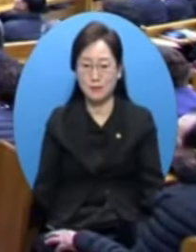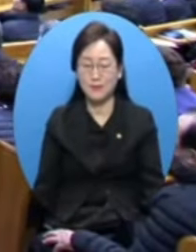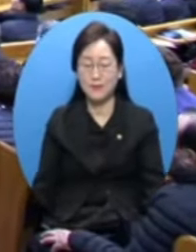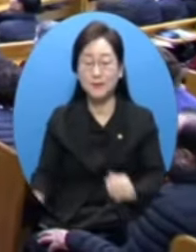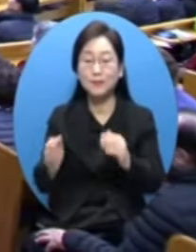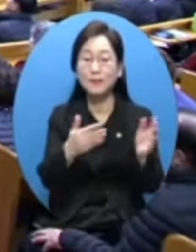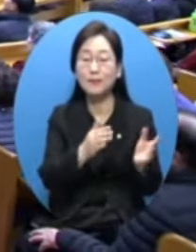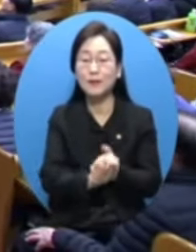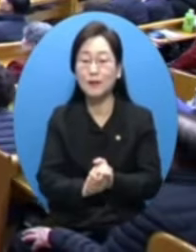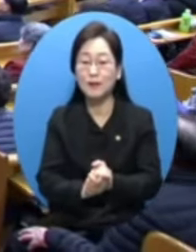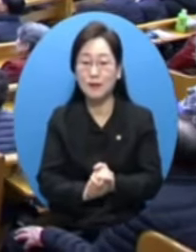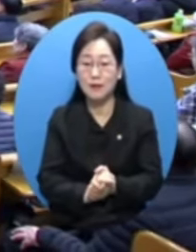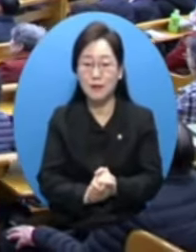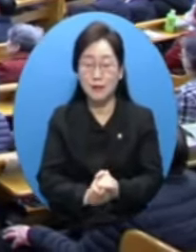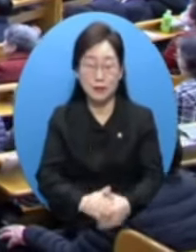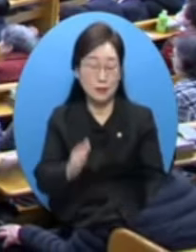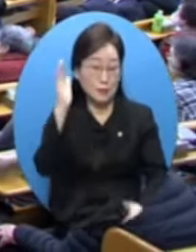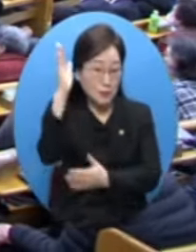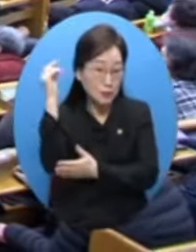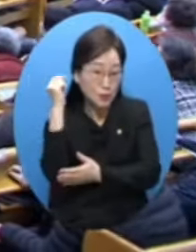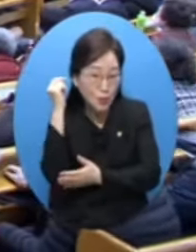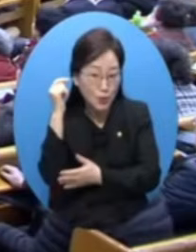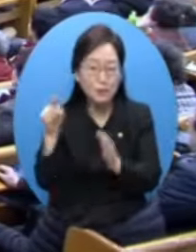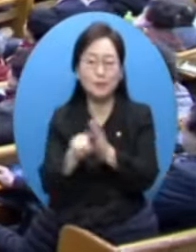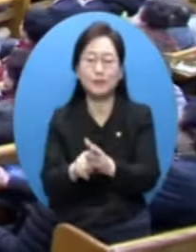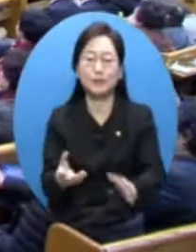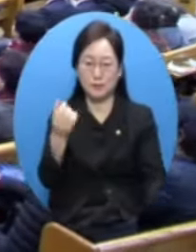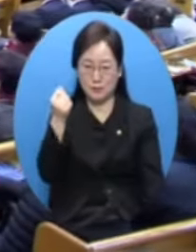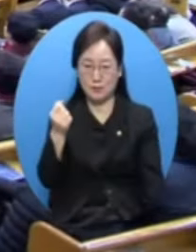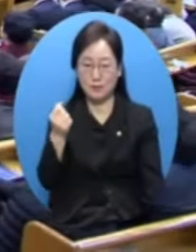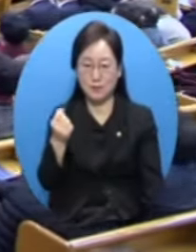그래서 긍정의 메시지를 듣고 믿음을 가졌어요. 여러분,